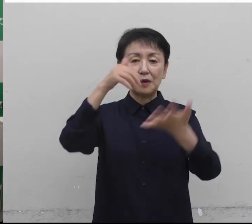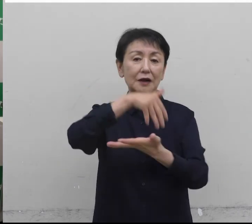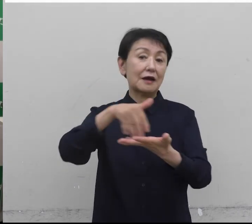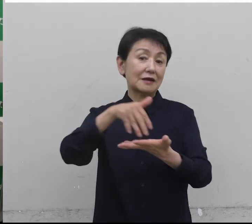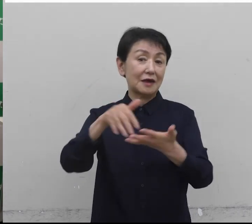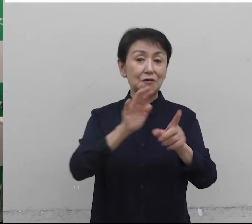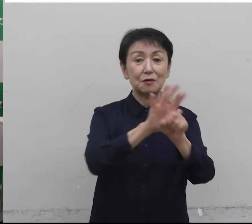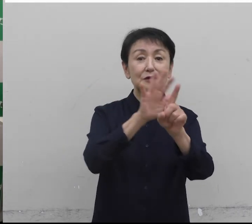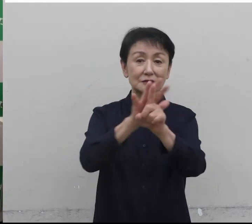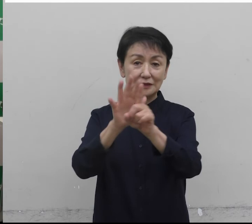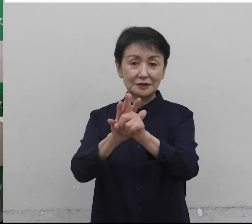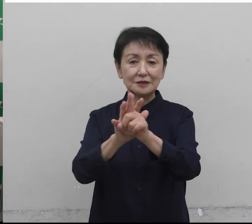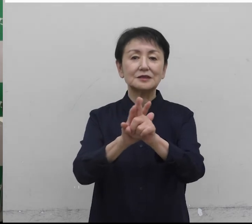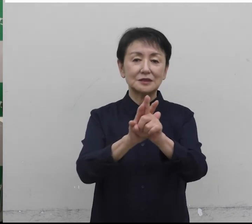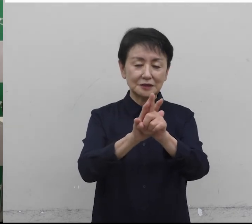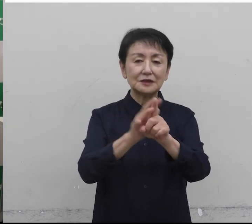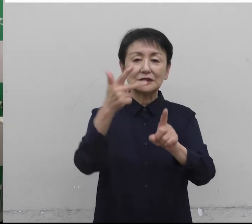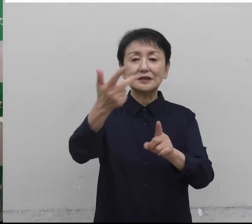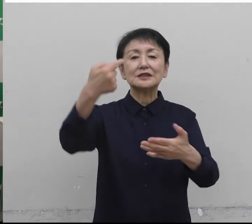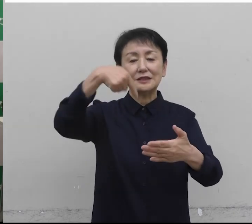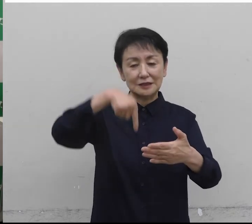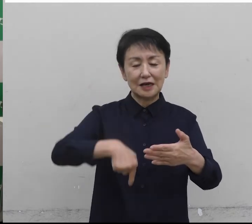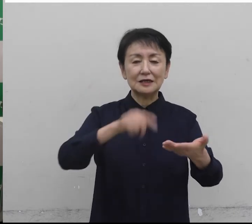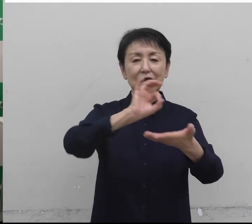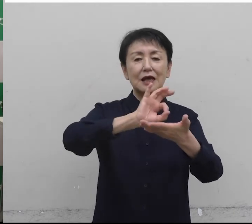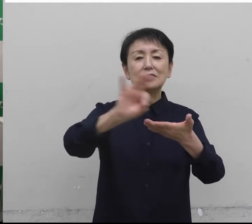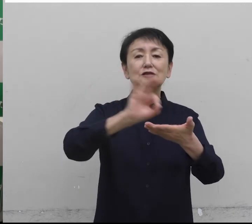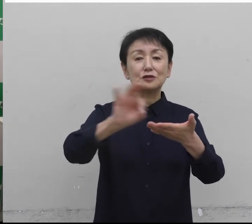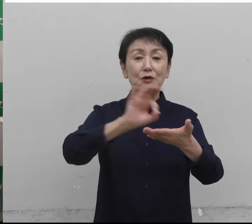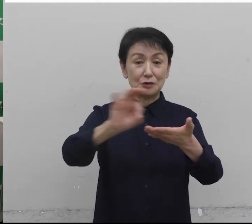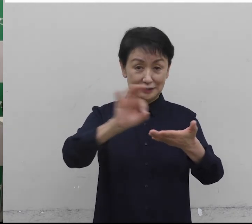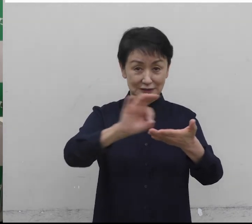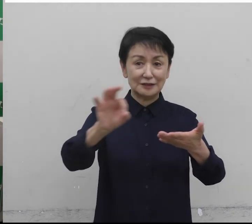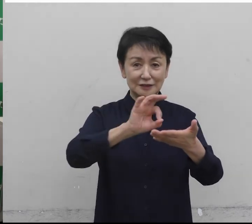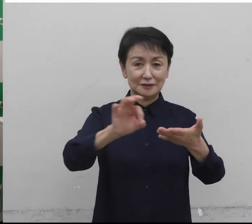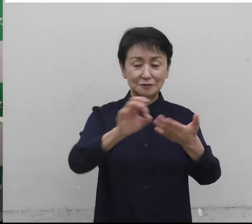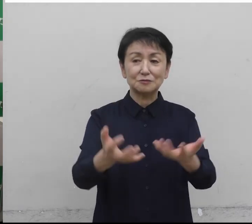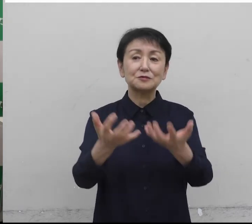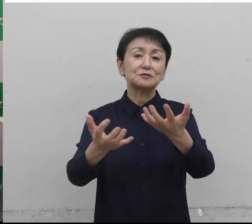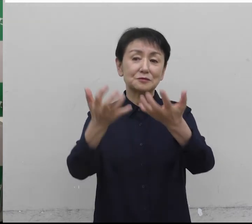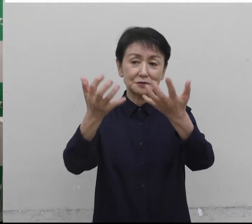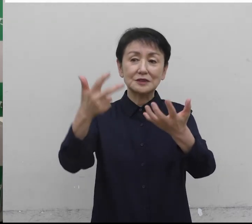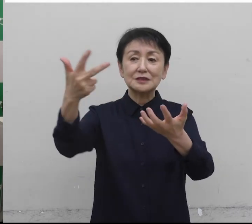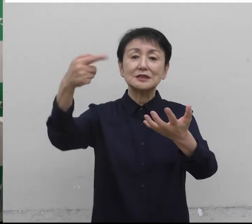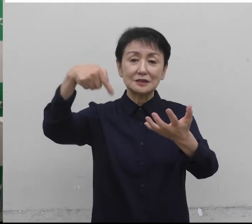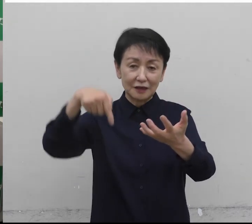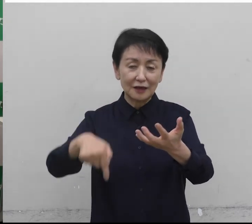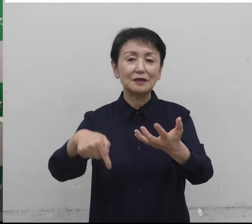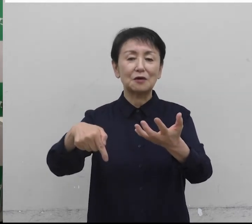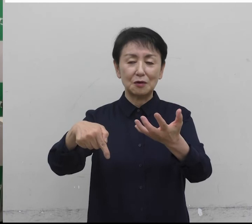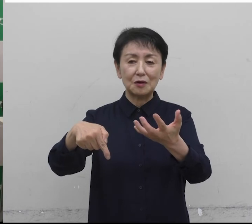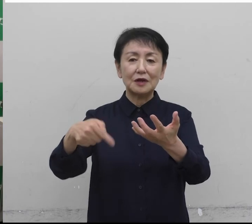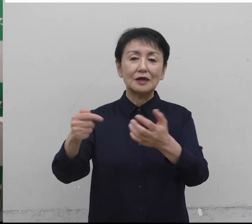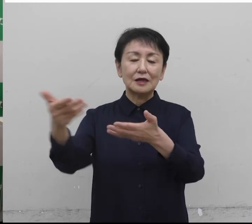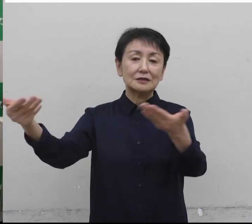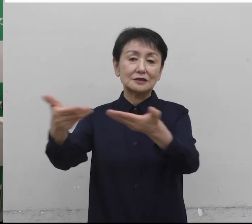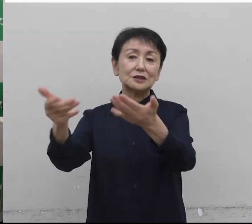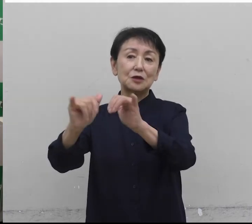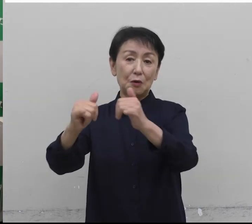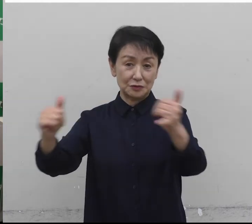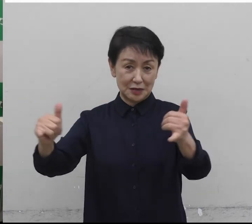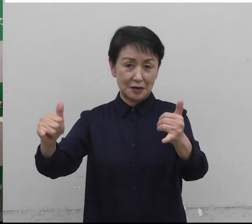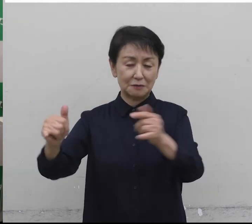の消費を喚起し、市内事業者の支援を行っていくものでございます。当初予算